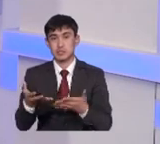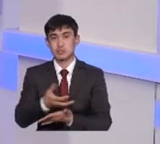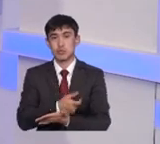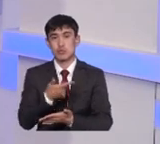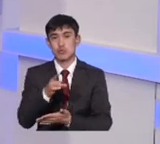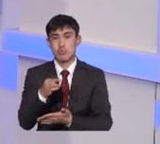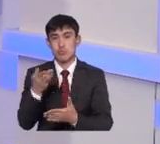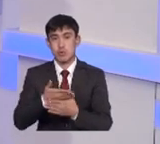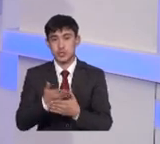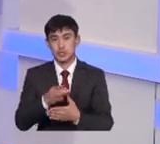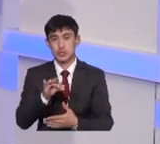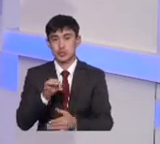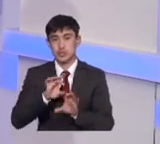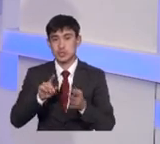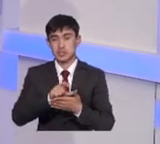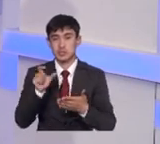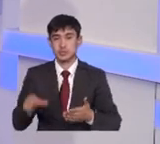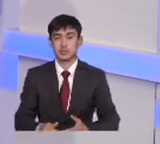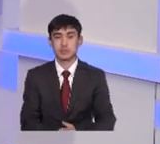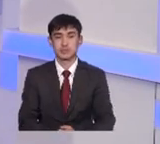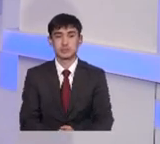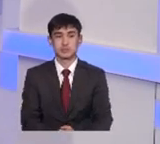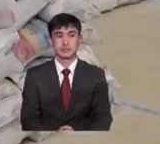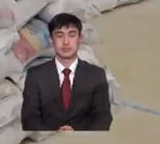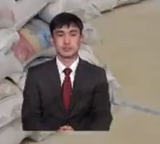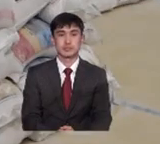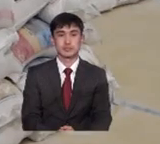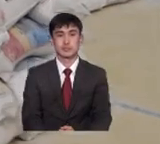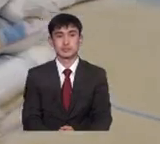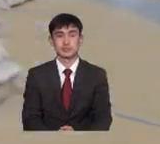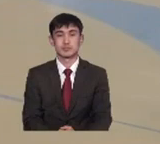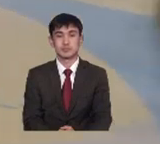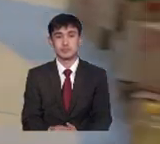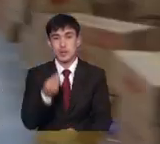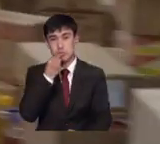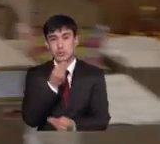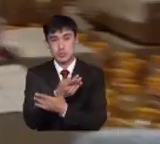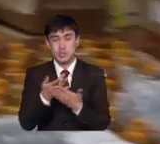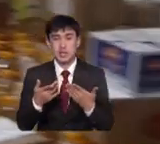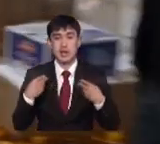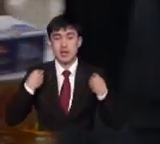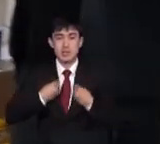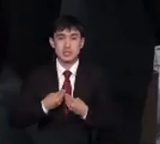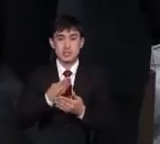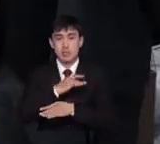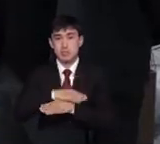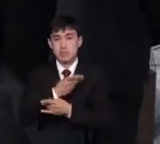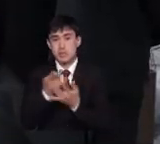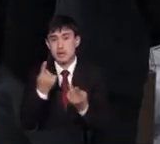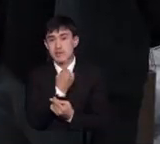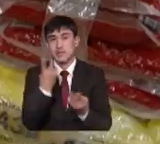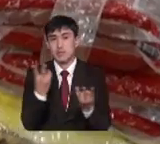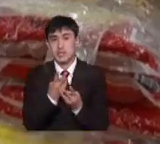гумпомощи в крае жтс расскажет Наш корреспондент продукты питания одежда и предметы первой